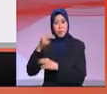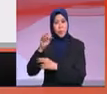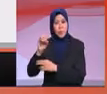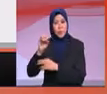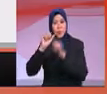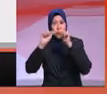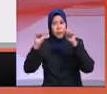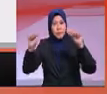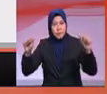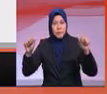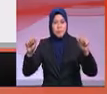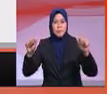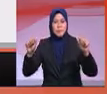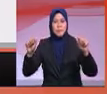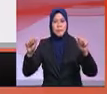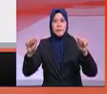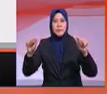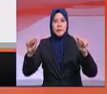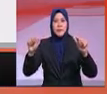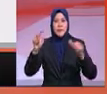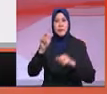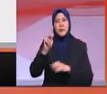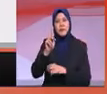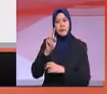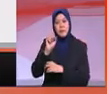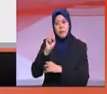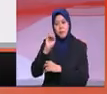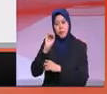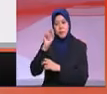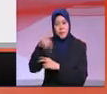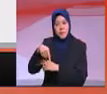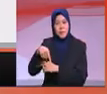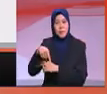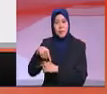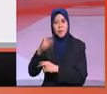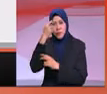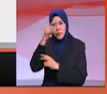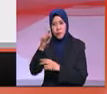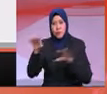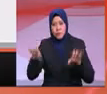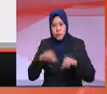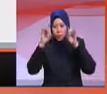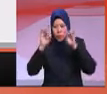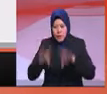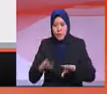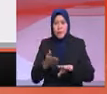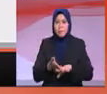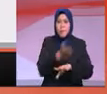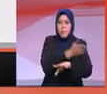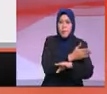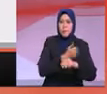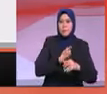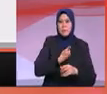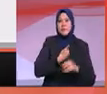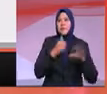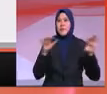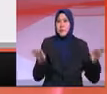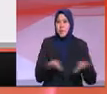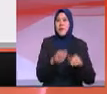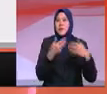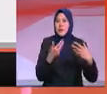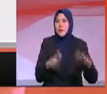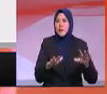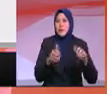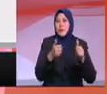mengumumkan iaitu kod ataupun SOP untuk kita melaksanakan ujian, kita dah jalankan sendiri berdasarkan